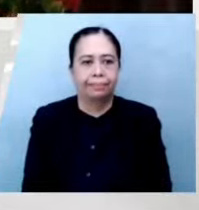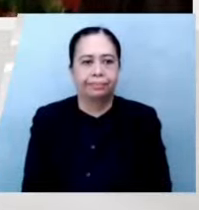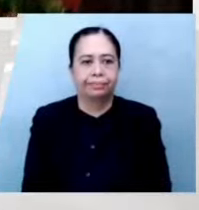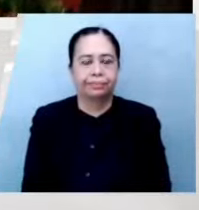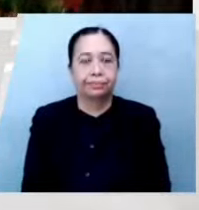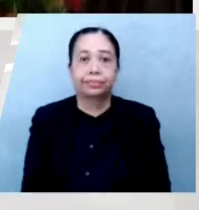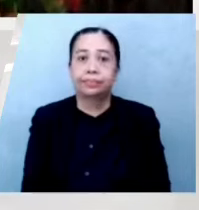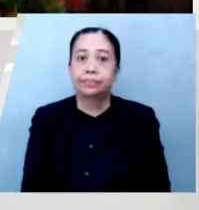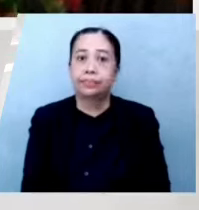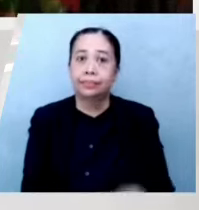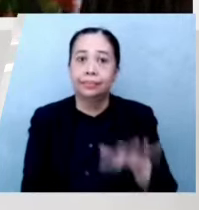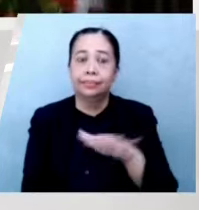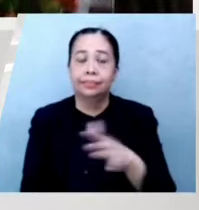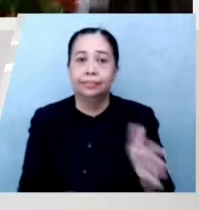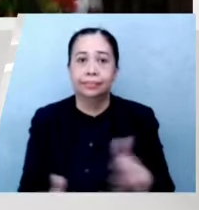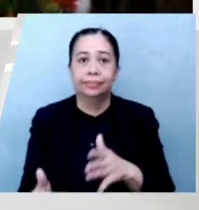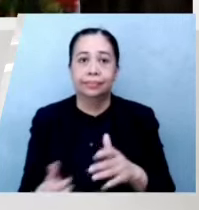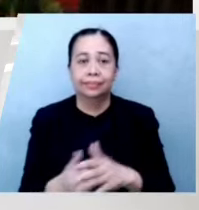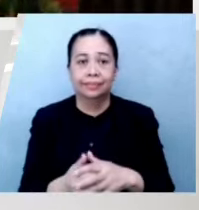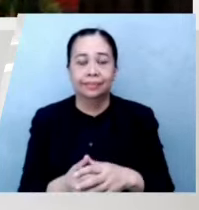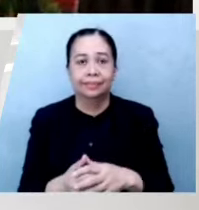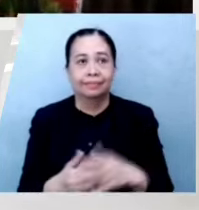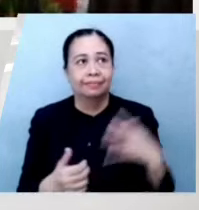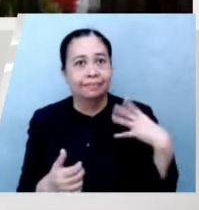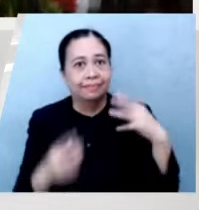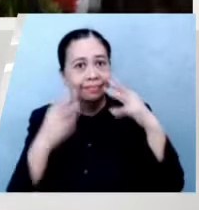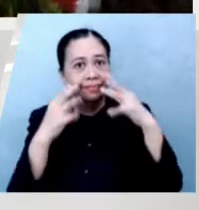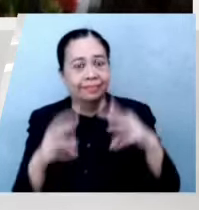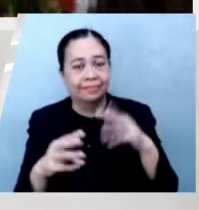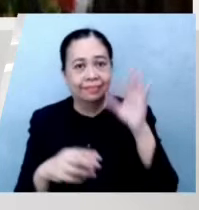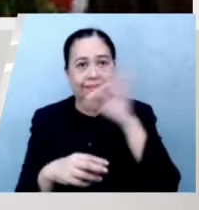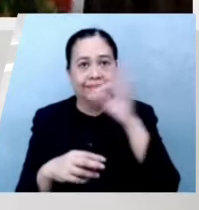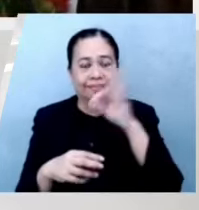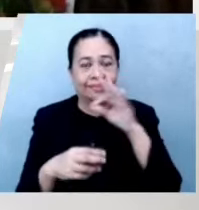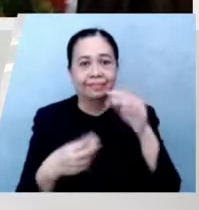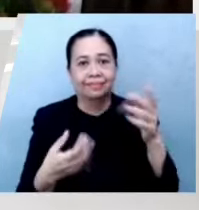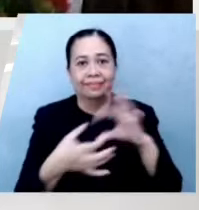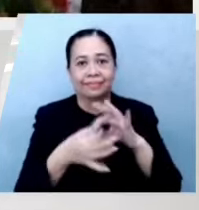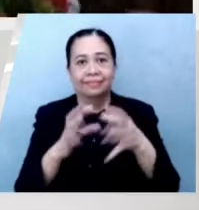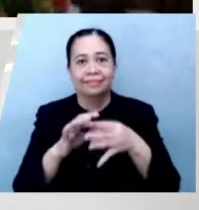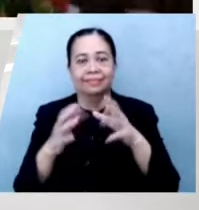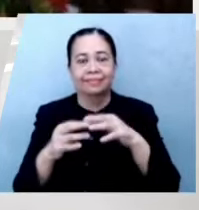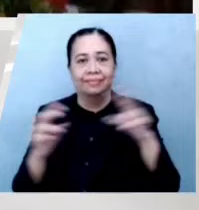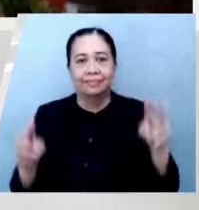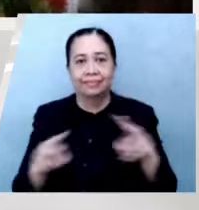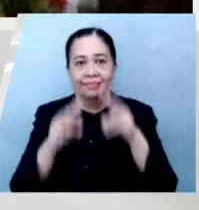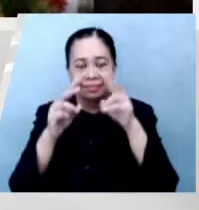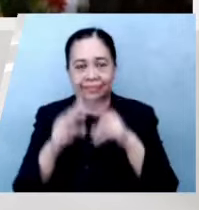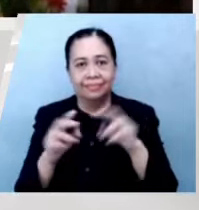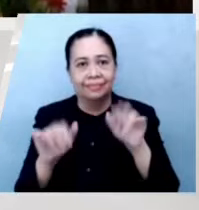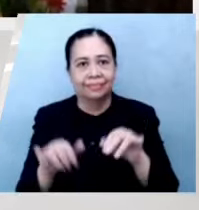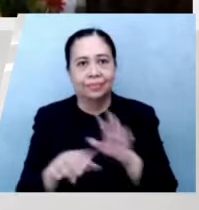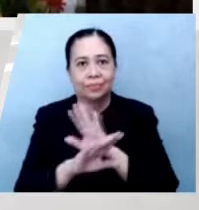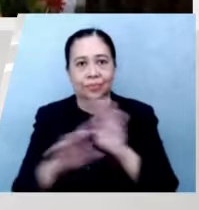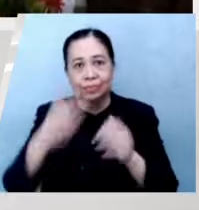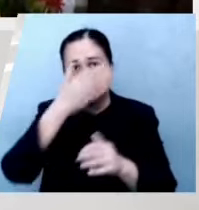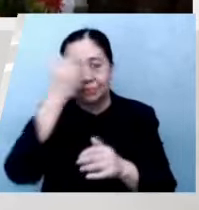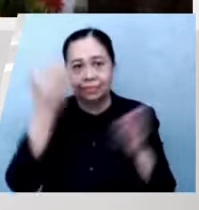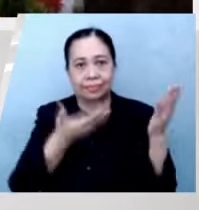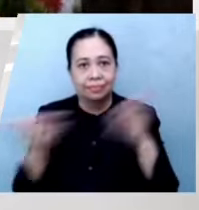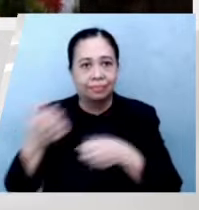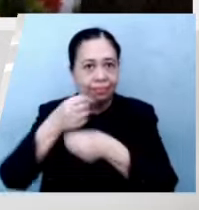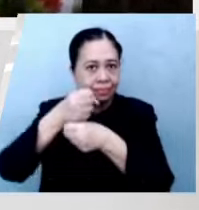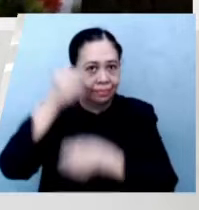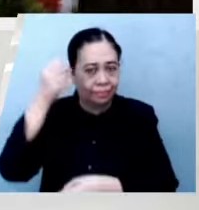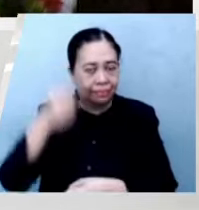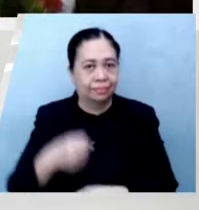sa mga balak magabang sa homecoming parade ng mga Pilipinong atleta na dumalo sa 2024 Paris Olympics, huwag kalimutang magdala ng payong.